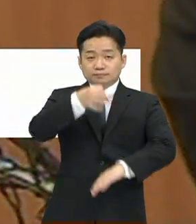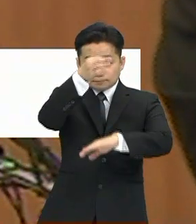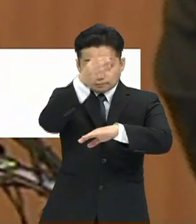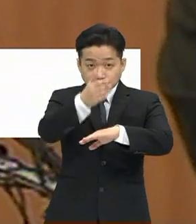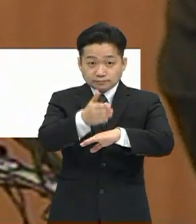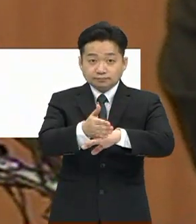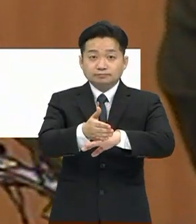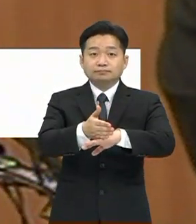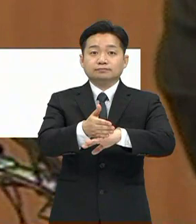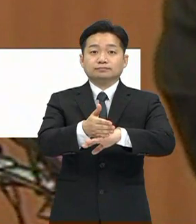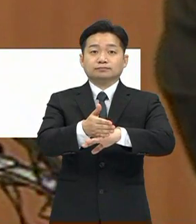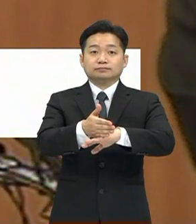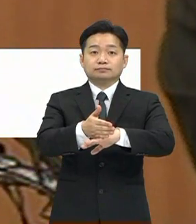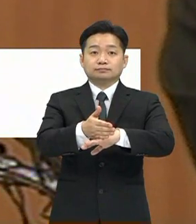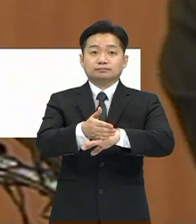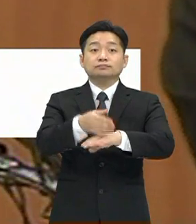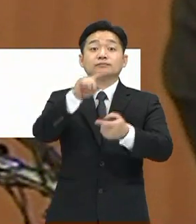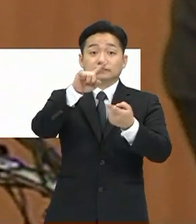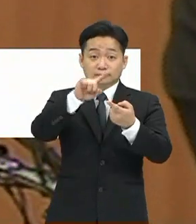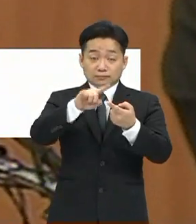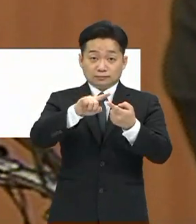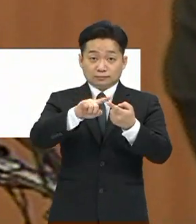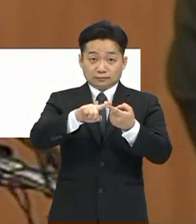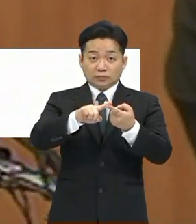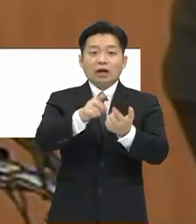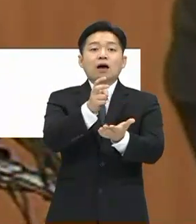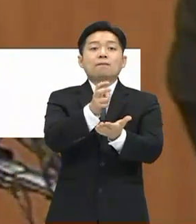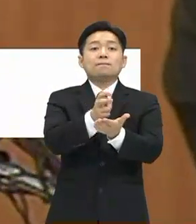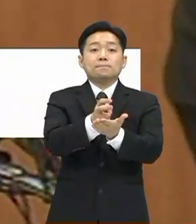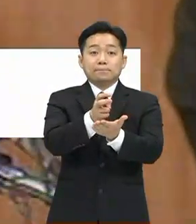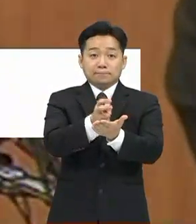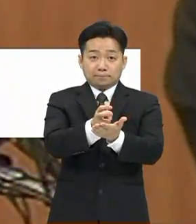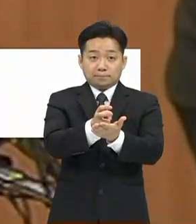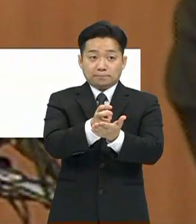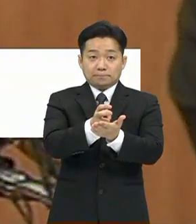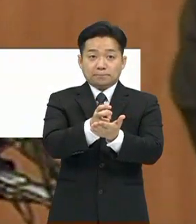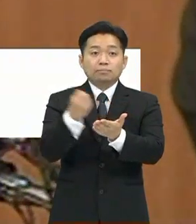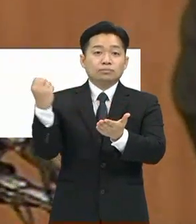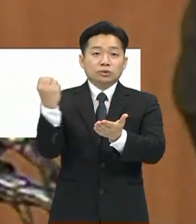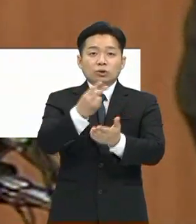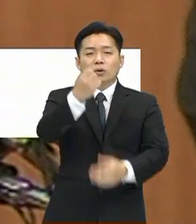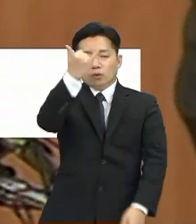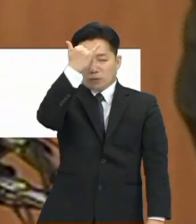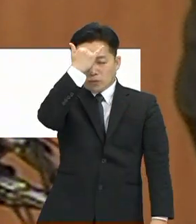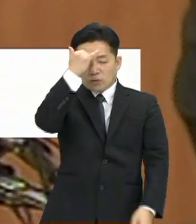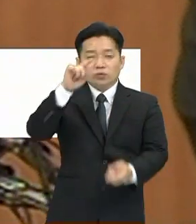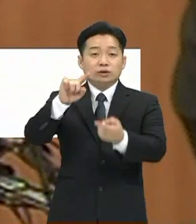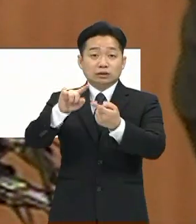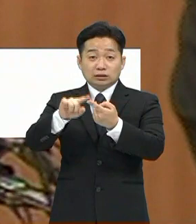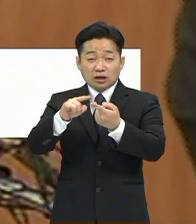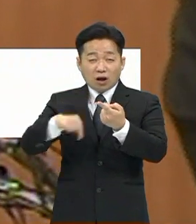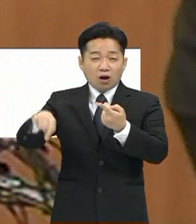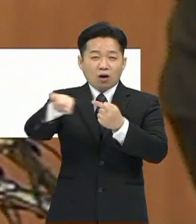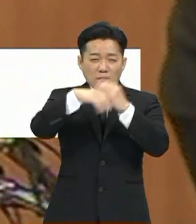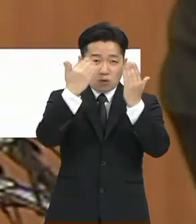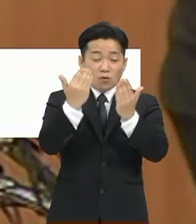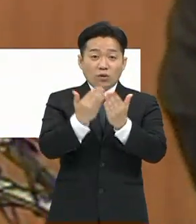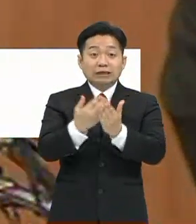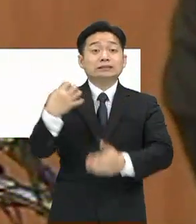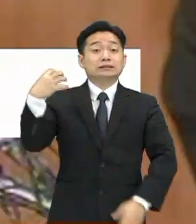사과드리면서 이에 따른 법적, 도의적 책임을